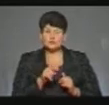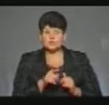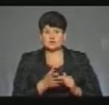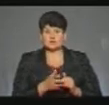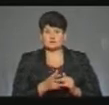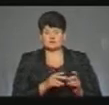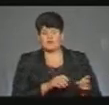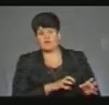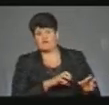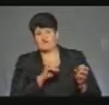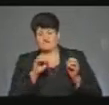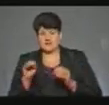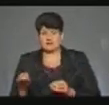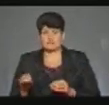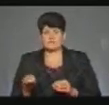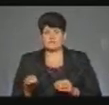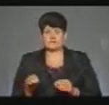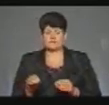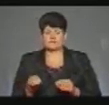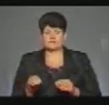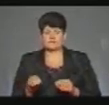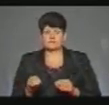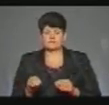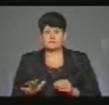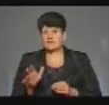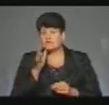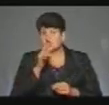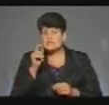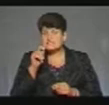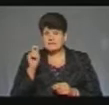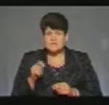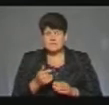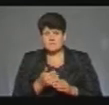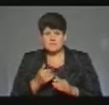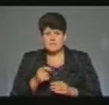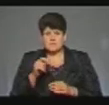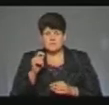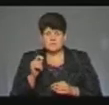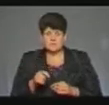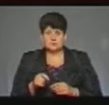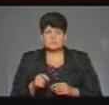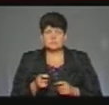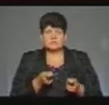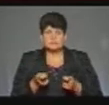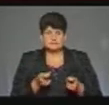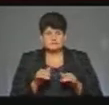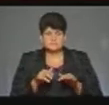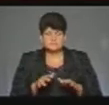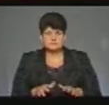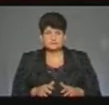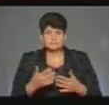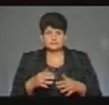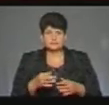спливають. Методи найрізноманітніші. В часі війни, перед війною адміністративні методи, вже згадувана